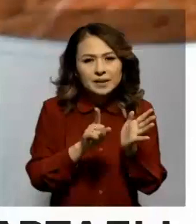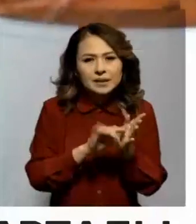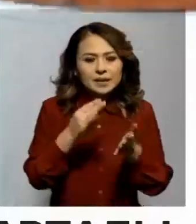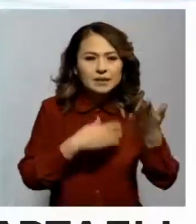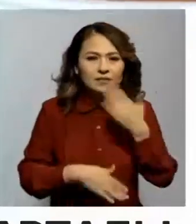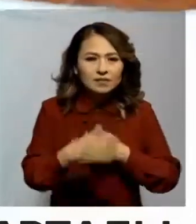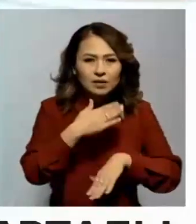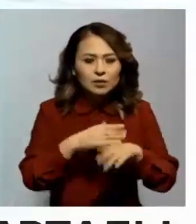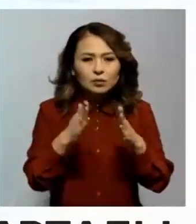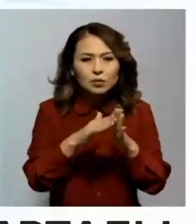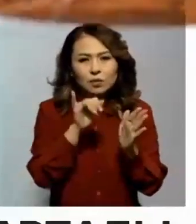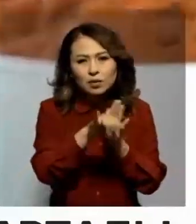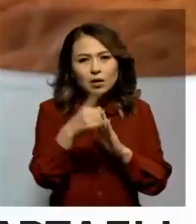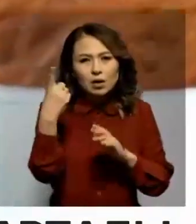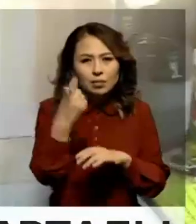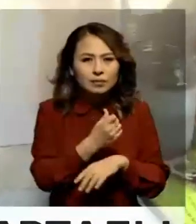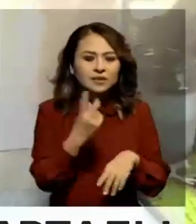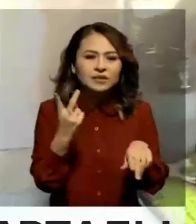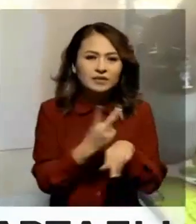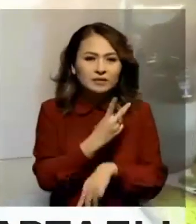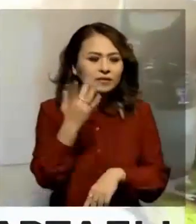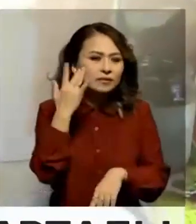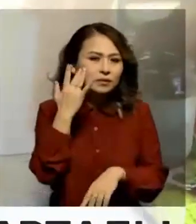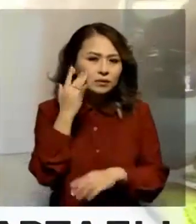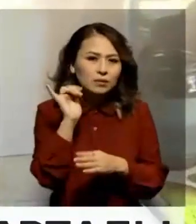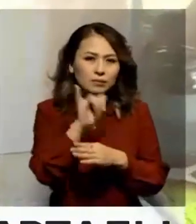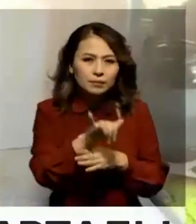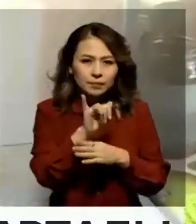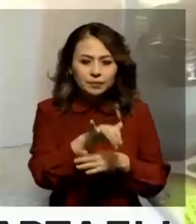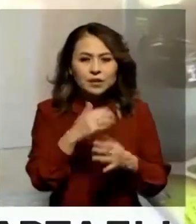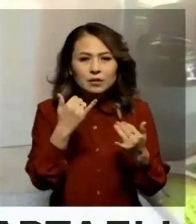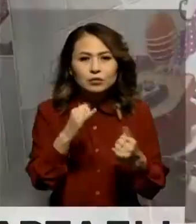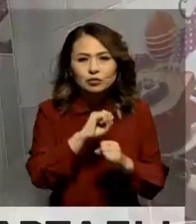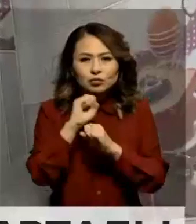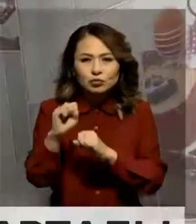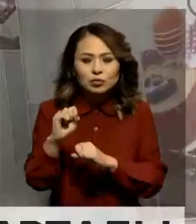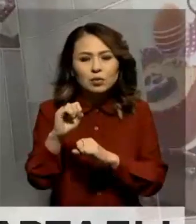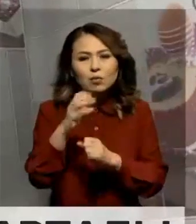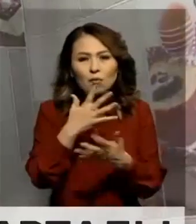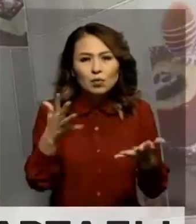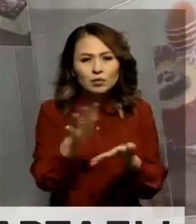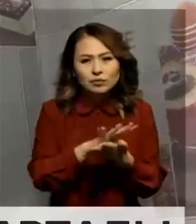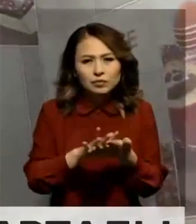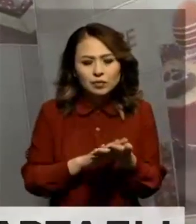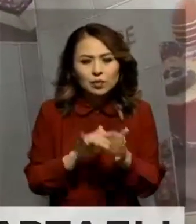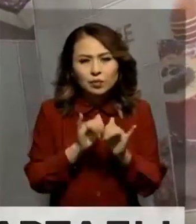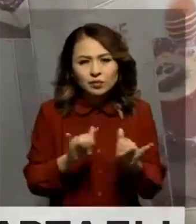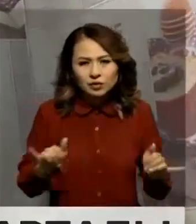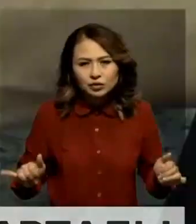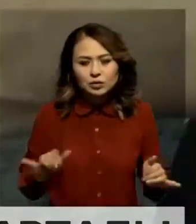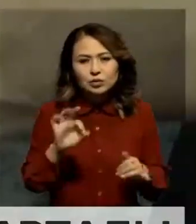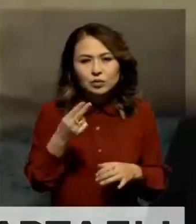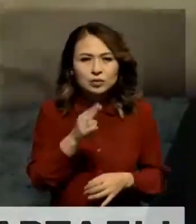шектеулі азаматтардың үйлеріне аптасына кем дегенде 2 рет келеді. Соңғы кездері әлеуметтік қорғау бөліміне түсетін өтініштер көбейе түскен.